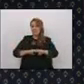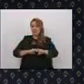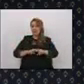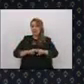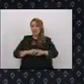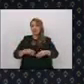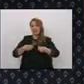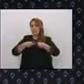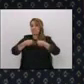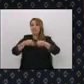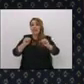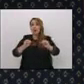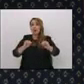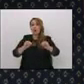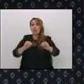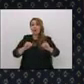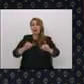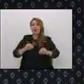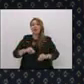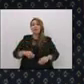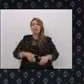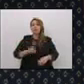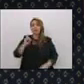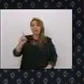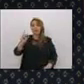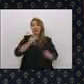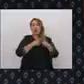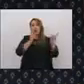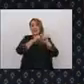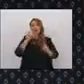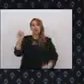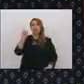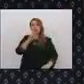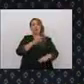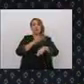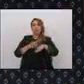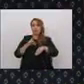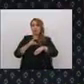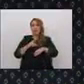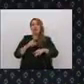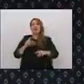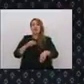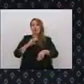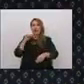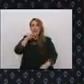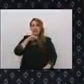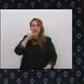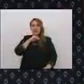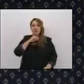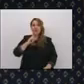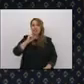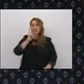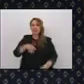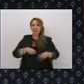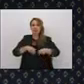مقررات البيع؟ فلجان الدوائر وبغرض الإسراع في العملية قامت بإصدار مقررات